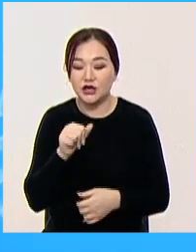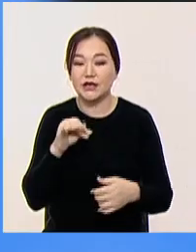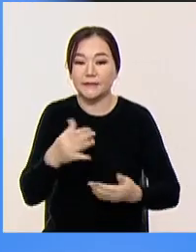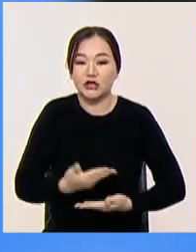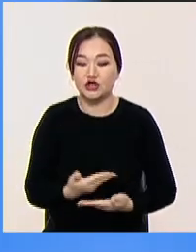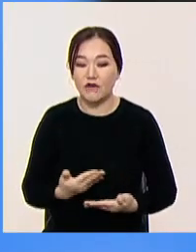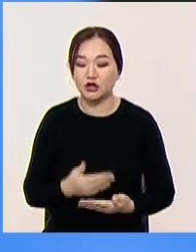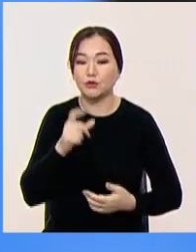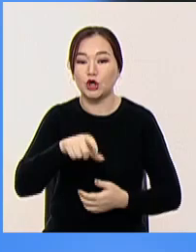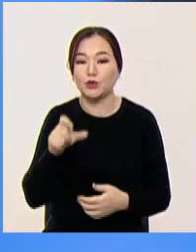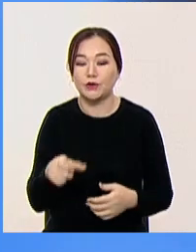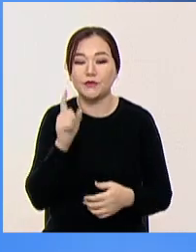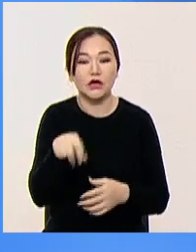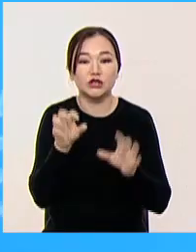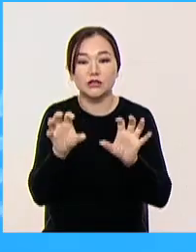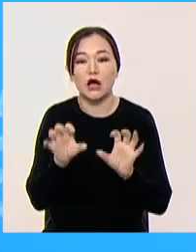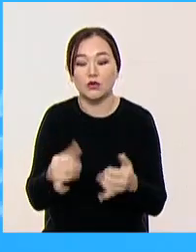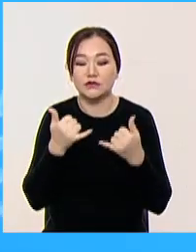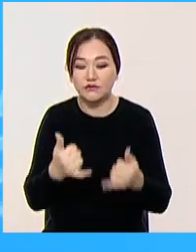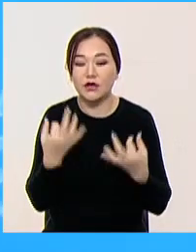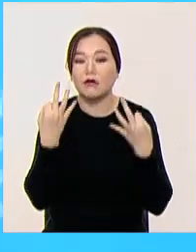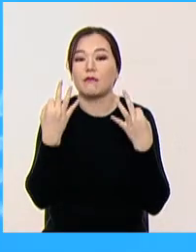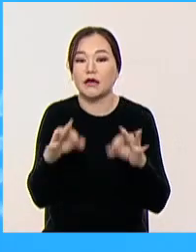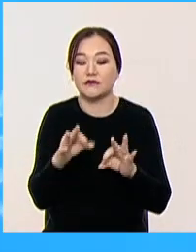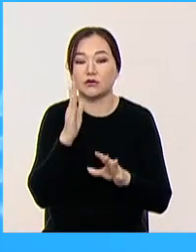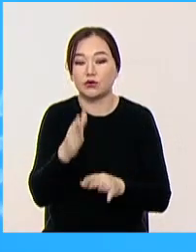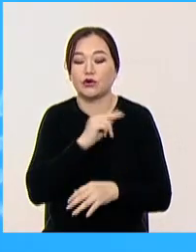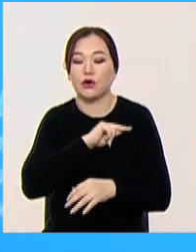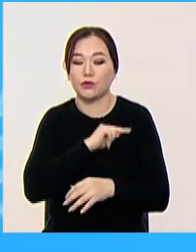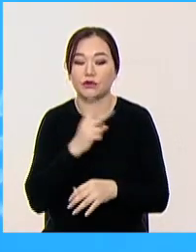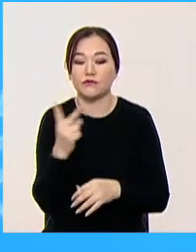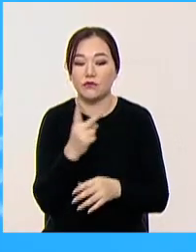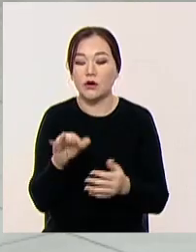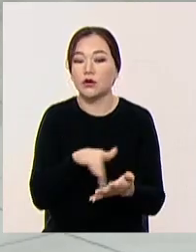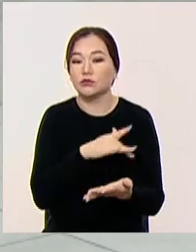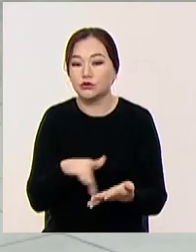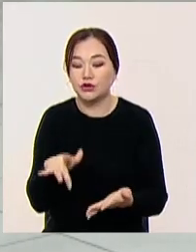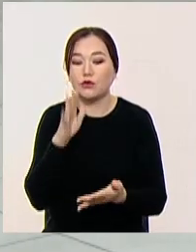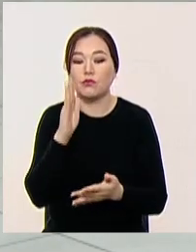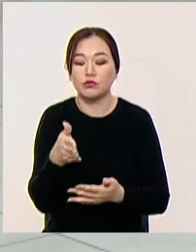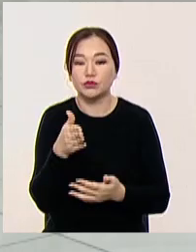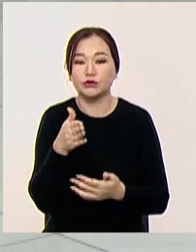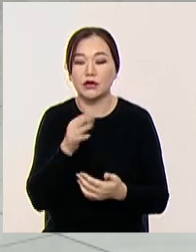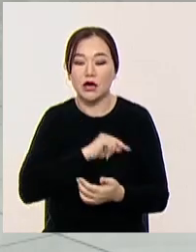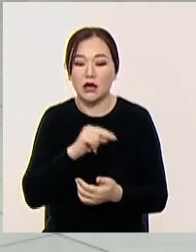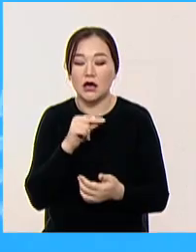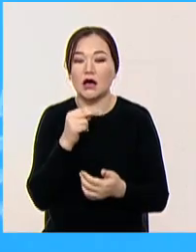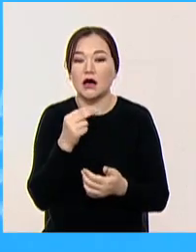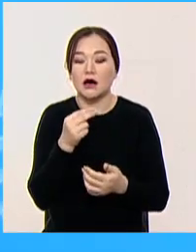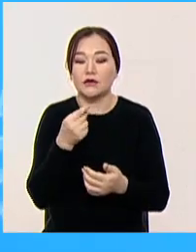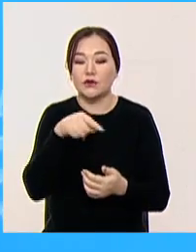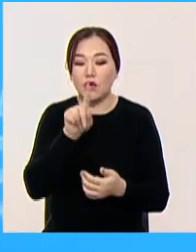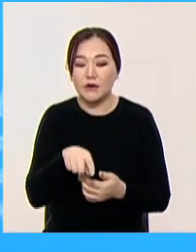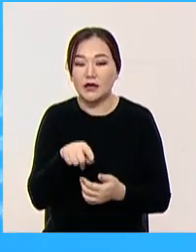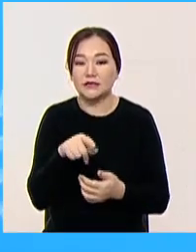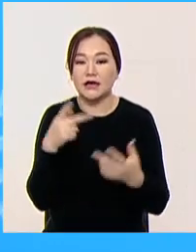людям. Вот этот наш закон, он как раз сегодня позволяет работать двум бюджетам. Будет совет агломерации, в